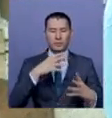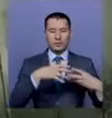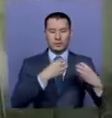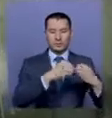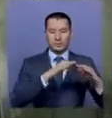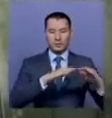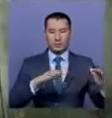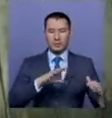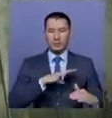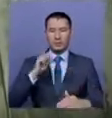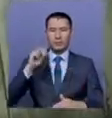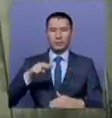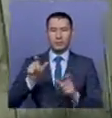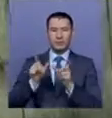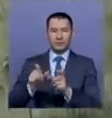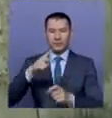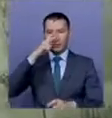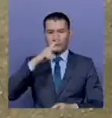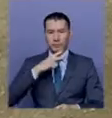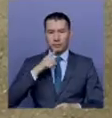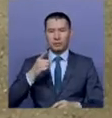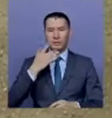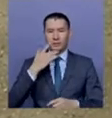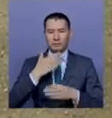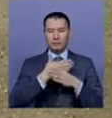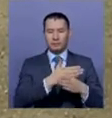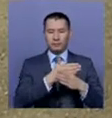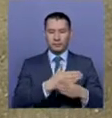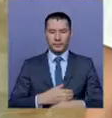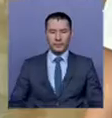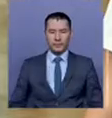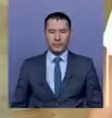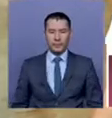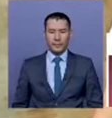төтенше жағдай кезінде де барлық әлеуметтік көмектер беріліпті.